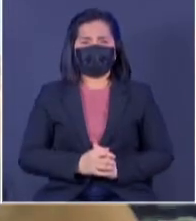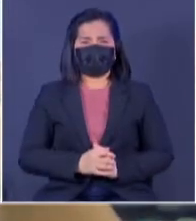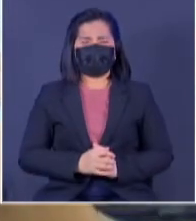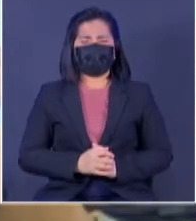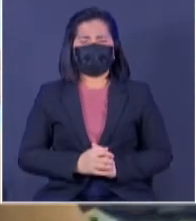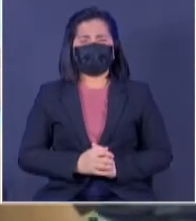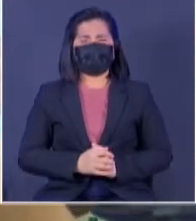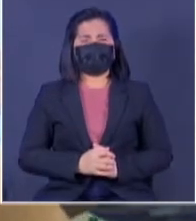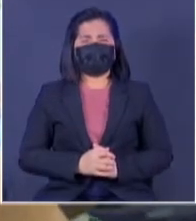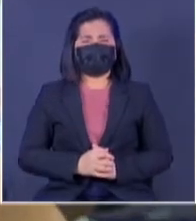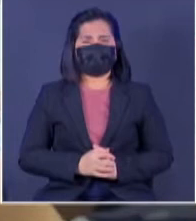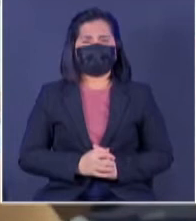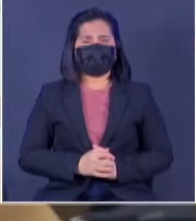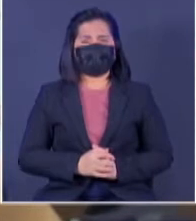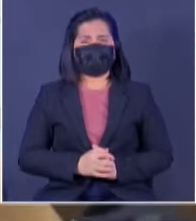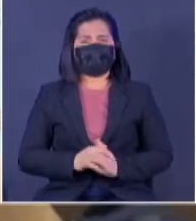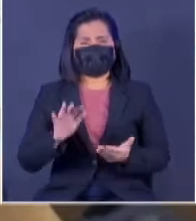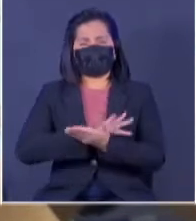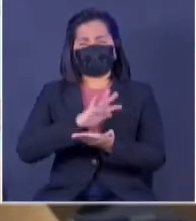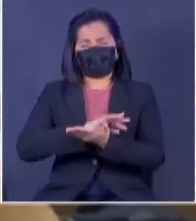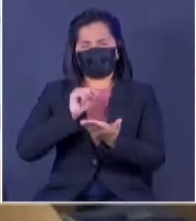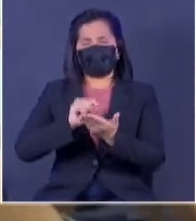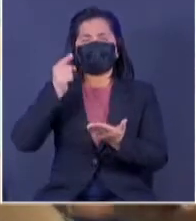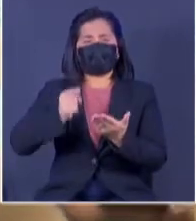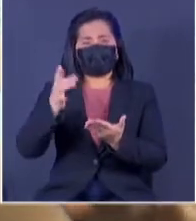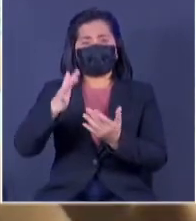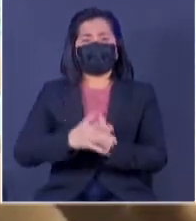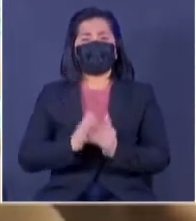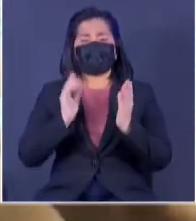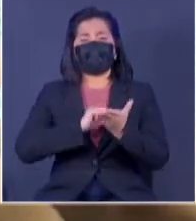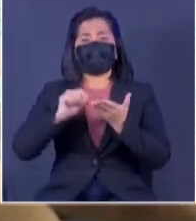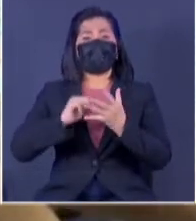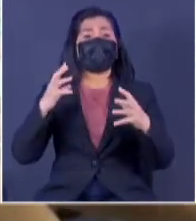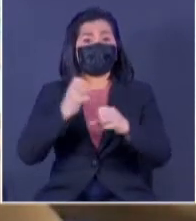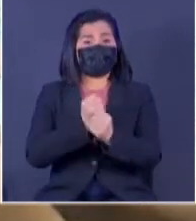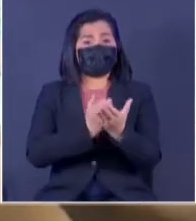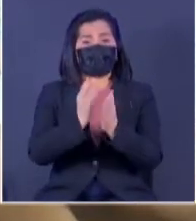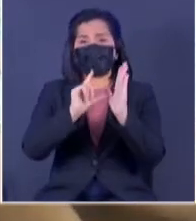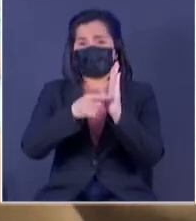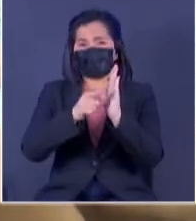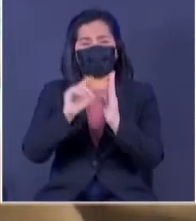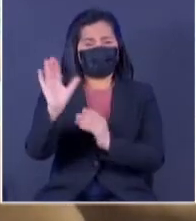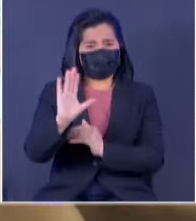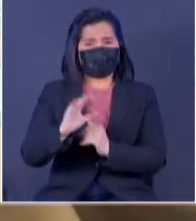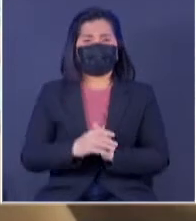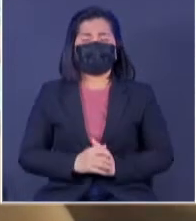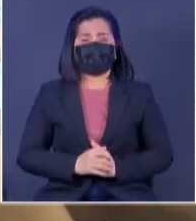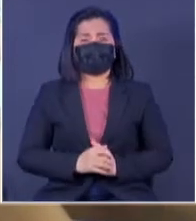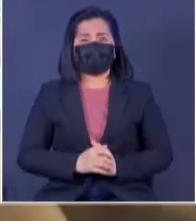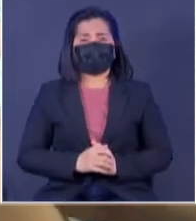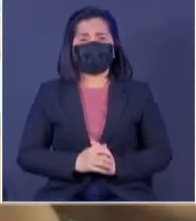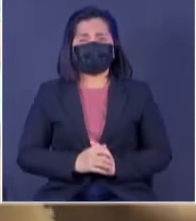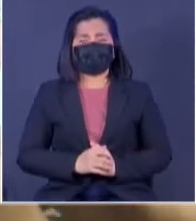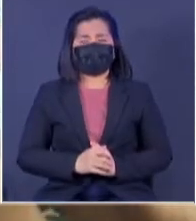ารหลุดนะครับผมไม่ได้เรียกว่าเอกสารที่ไม่จริงนะครับเพราะว่าคนที่เขียนสรุปเนี่ยไม่ได้เป็นฝ่ายเลขาของคณะกรรมการการประชุมนั้นๆ